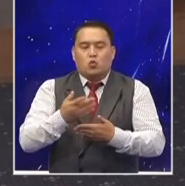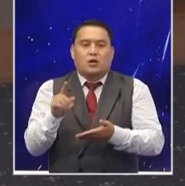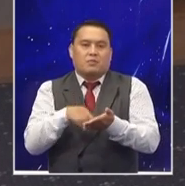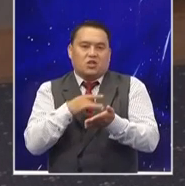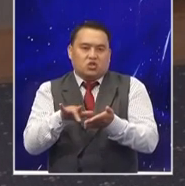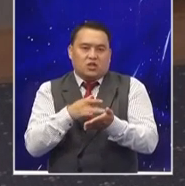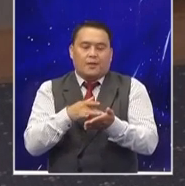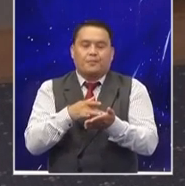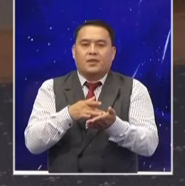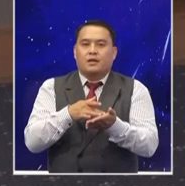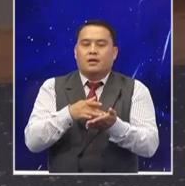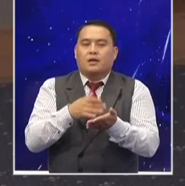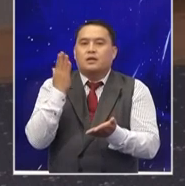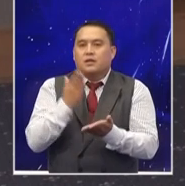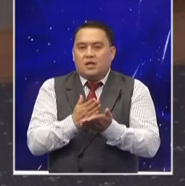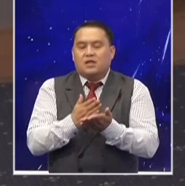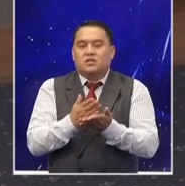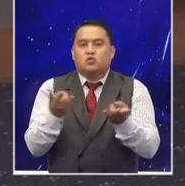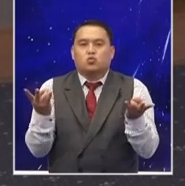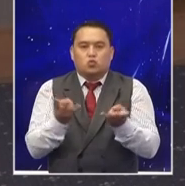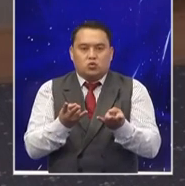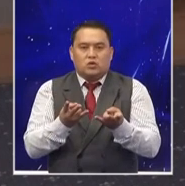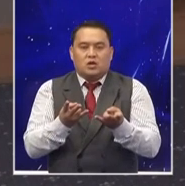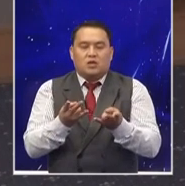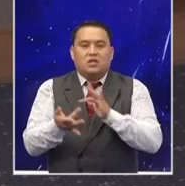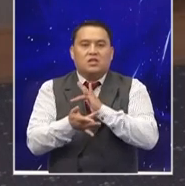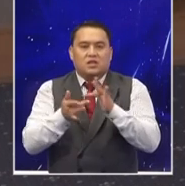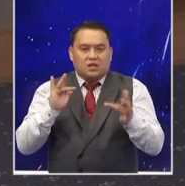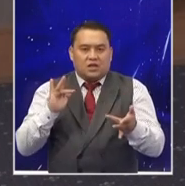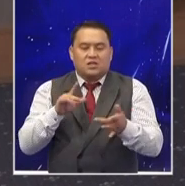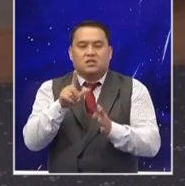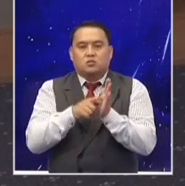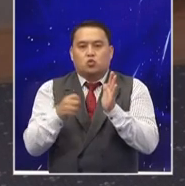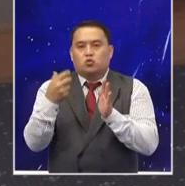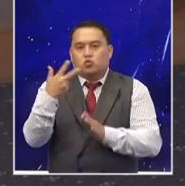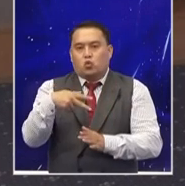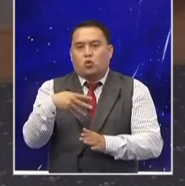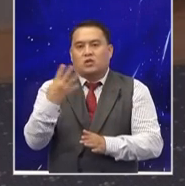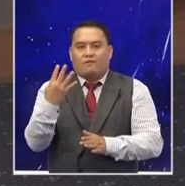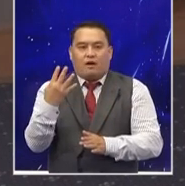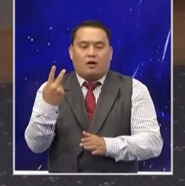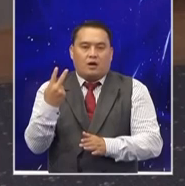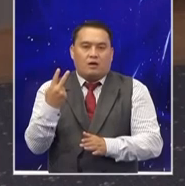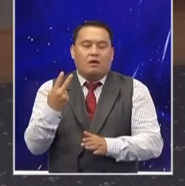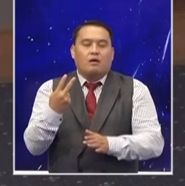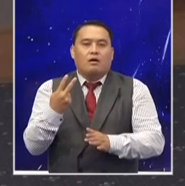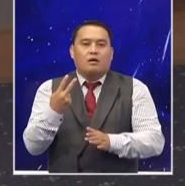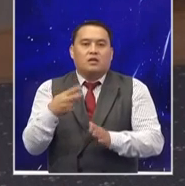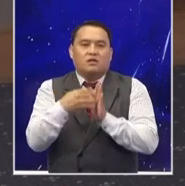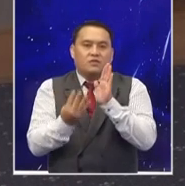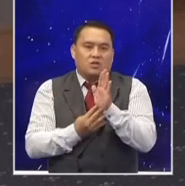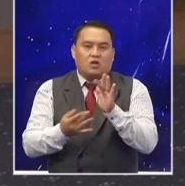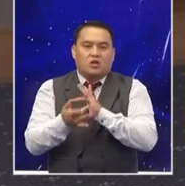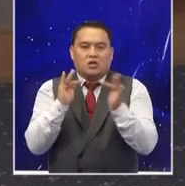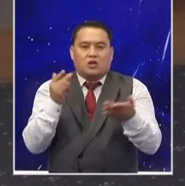также есть необходимость в доступном интернете семьсот сорок два населенных пункта из из них 19 к сожалению